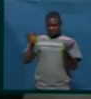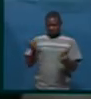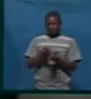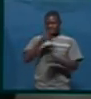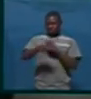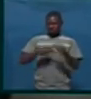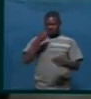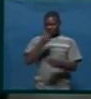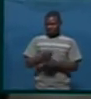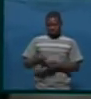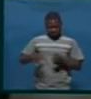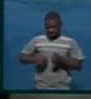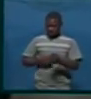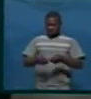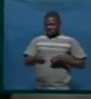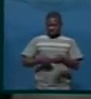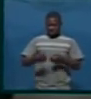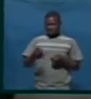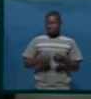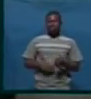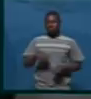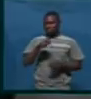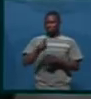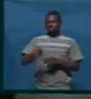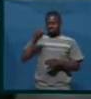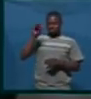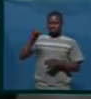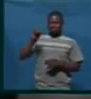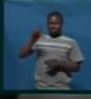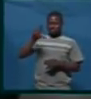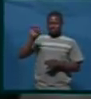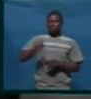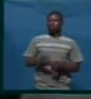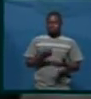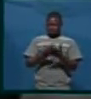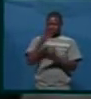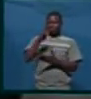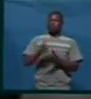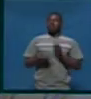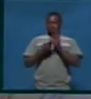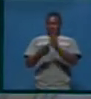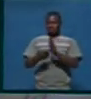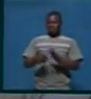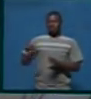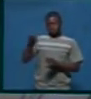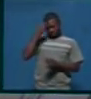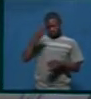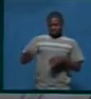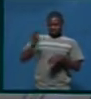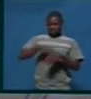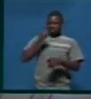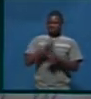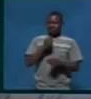croissance, tenu dans le Sourou, il a été question de présenter l'état de mise en œuvre des résolutions